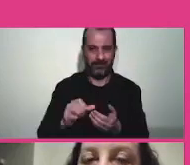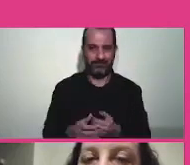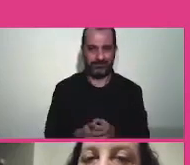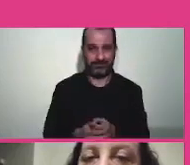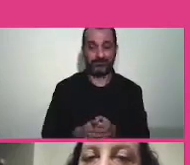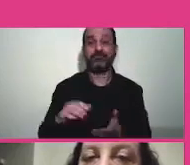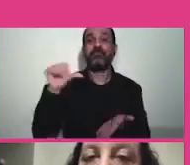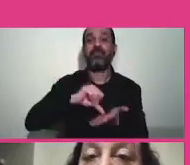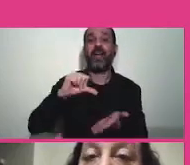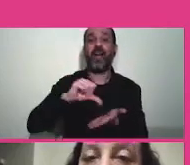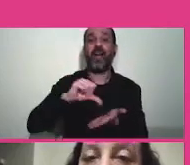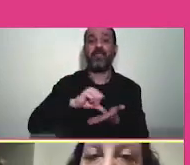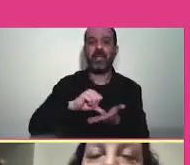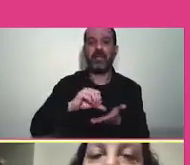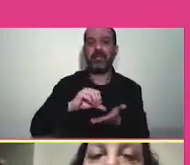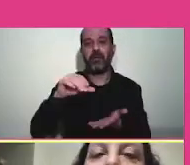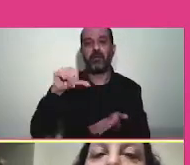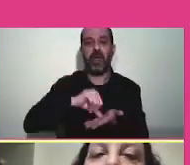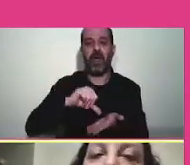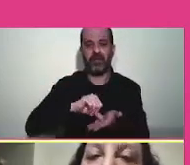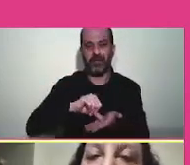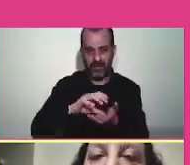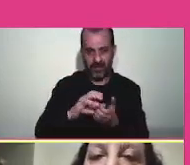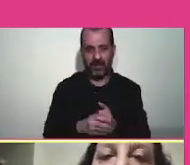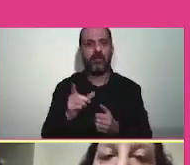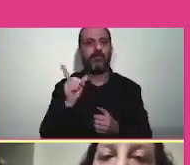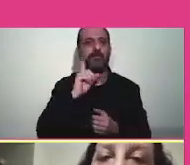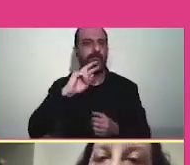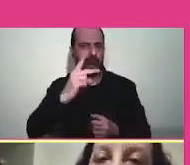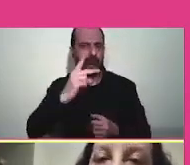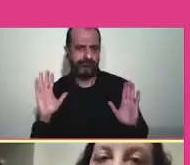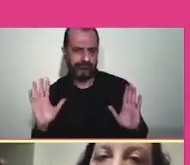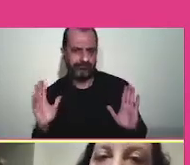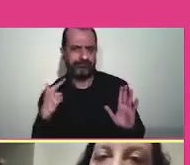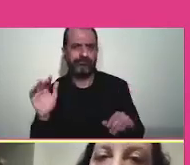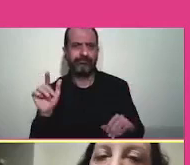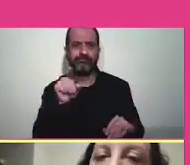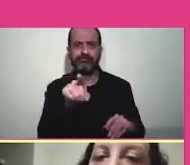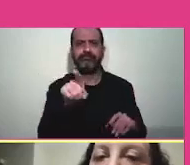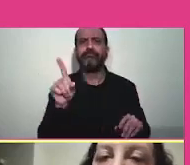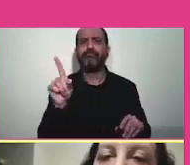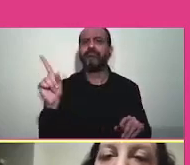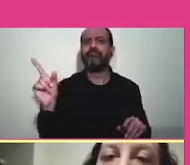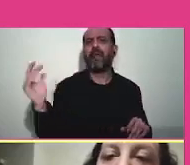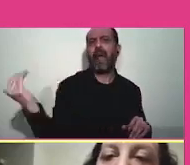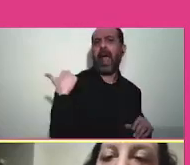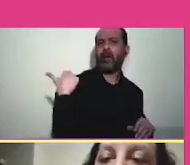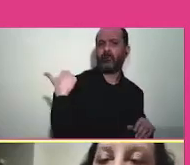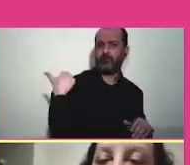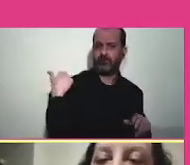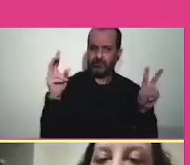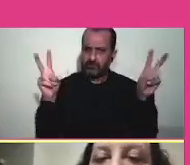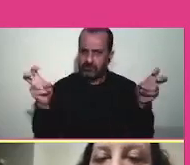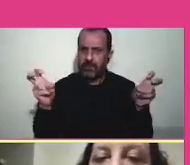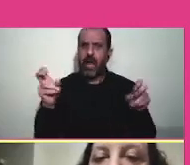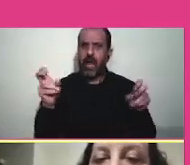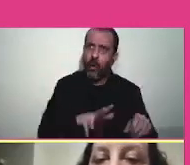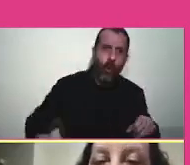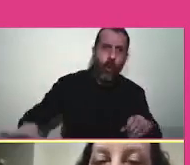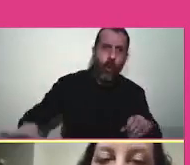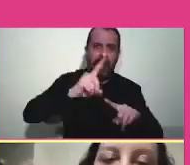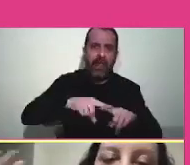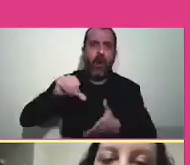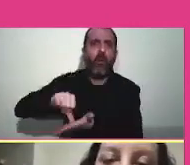Η Αθήνα δεν είναι. Η Αθήνα, ωραία. Εδώ υπάρχει μια ερώτηση λοιπόν, ποια είναι η πιο προσβάσιμη πόλη στην Ελλάδα. Υπάρχουν